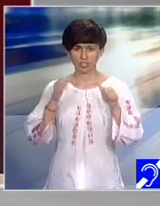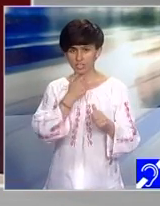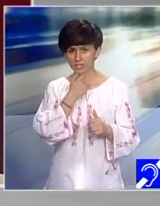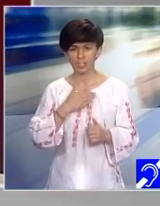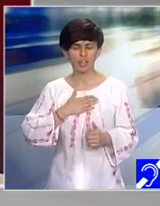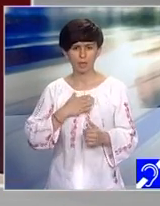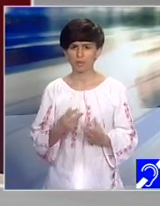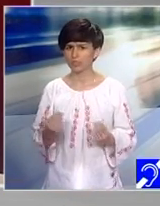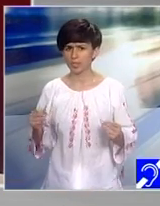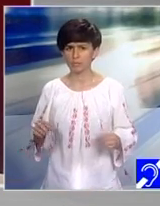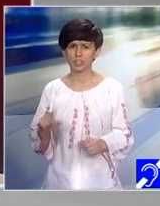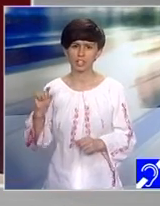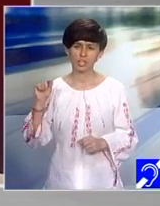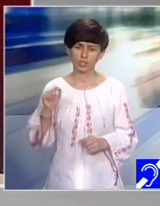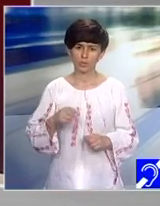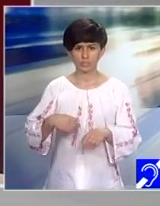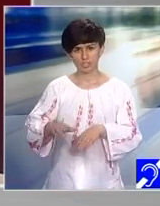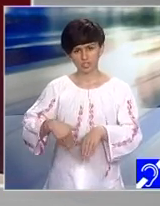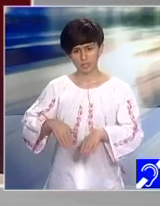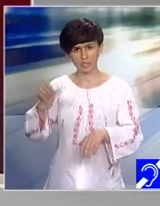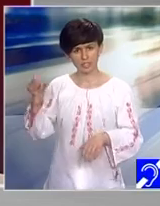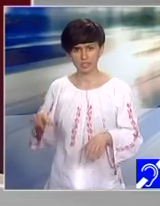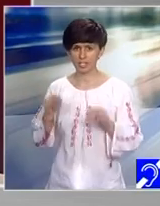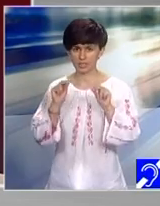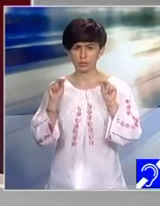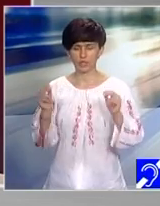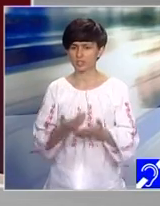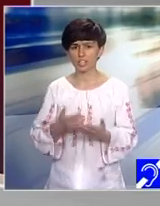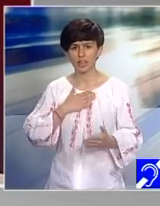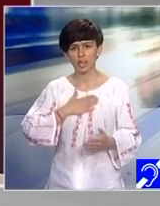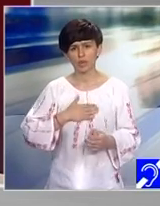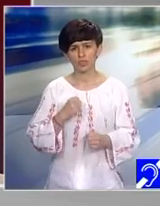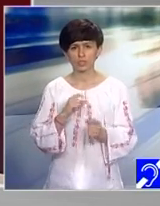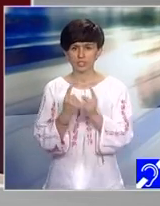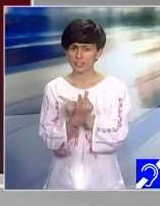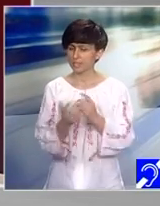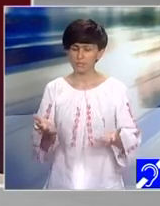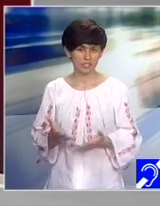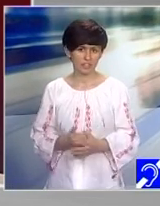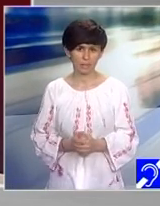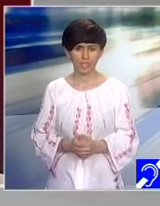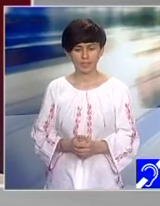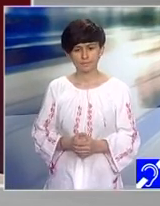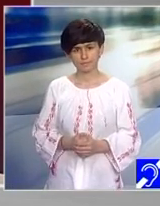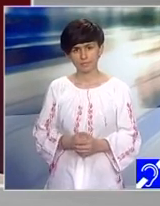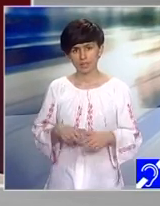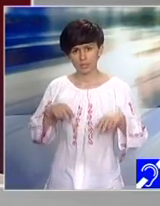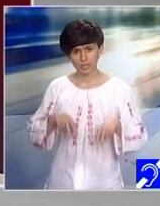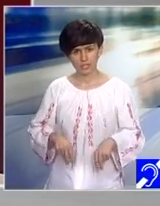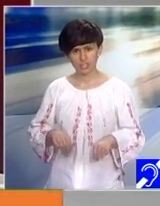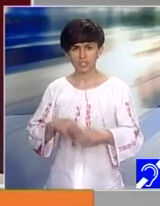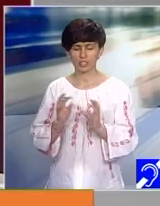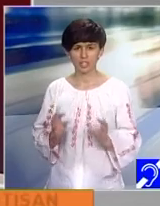mai mult de 20 de miniștri ai educației care și-au dorit să schimbe câte ceva. Și președintele României a lansat o